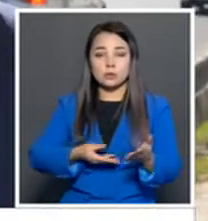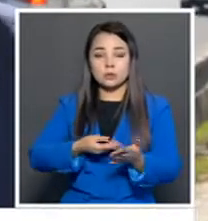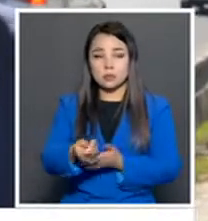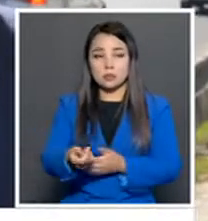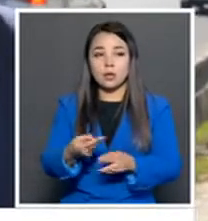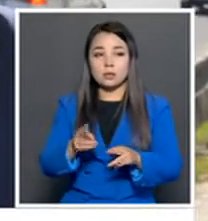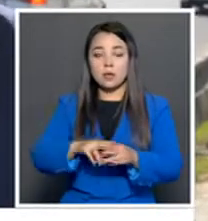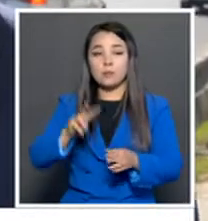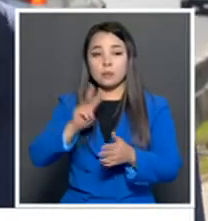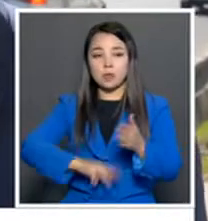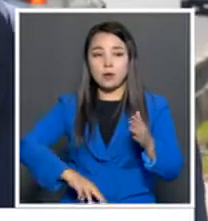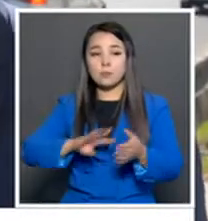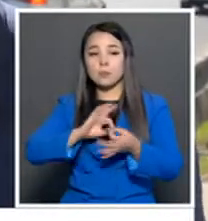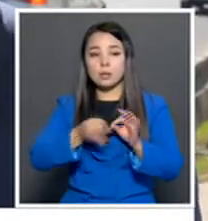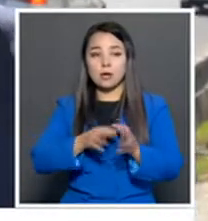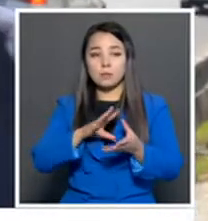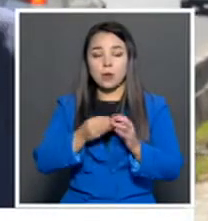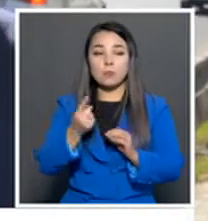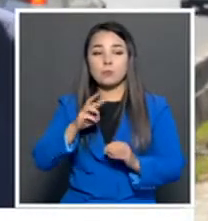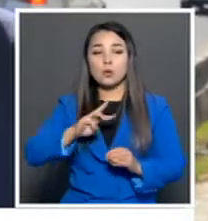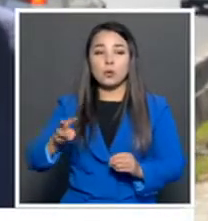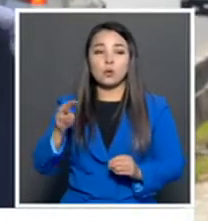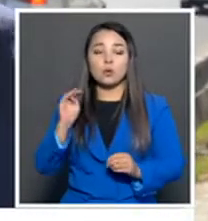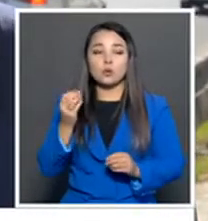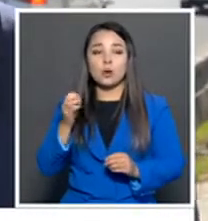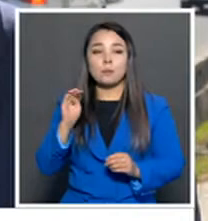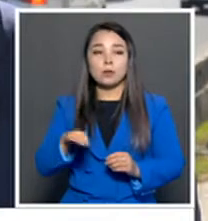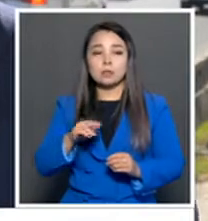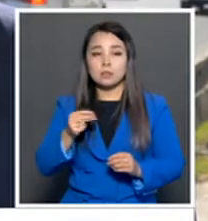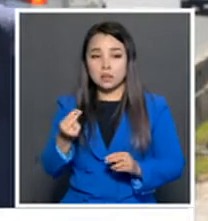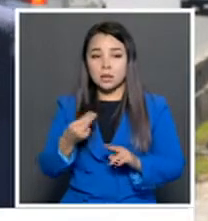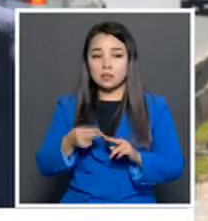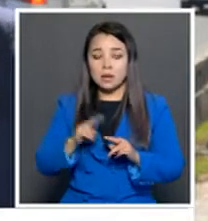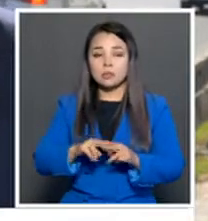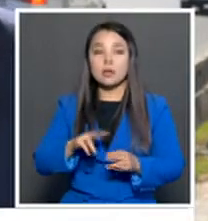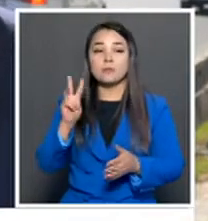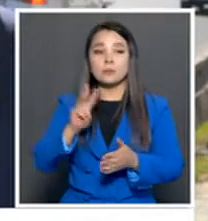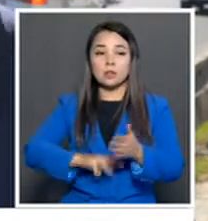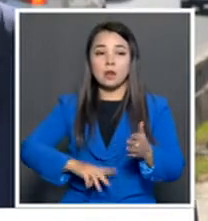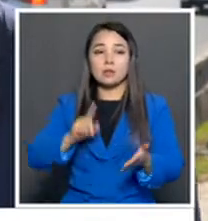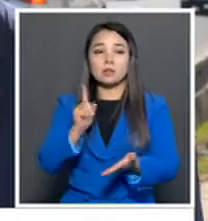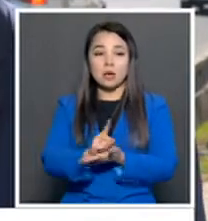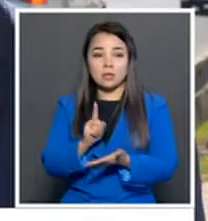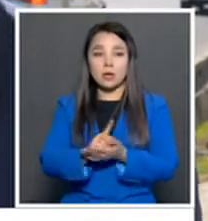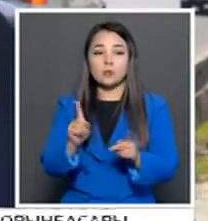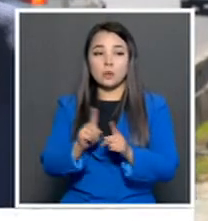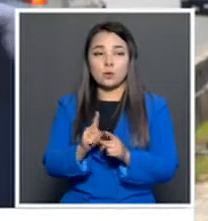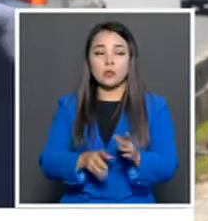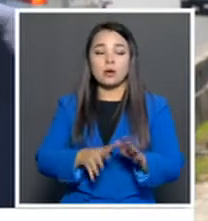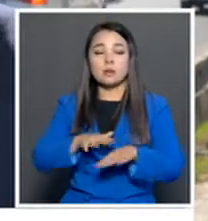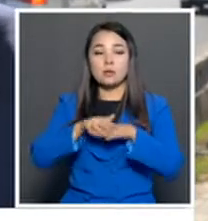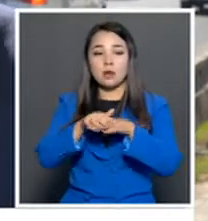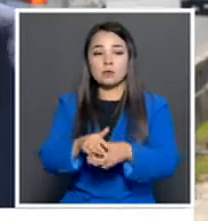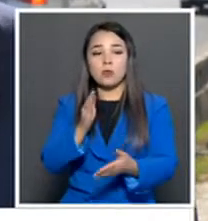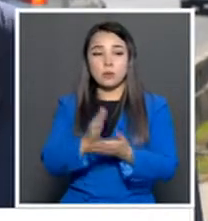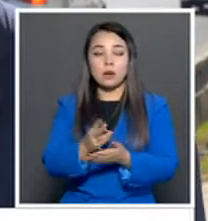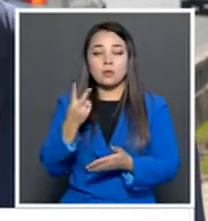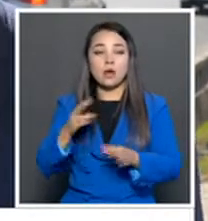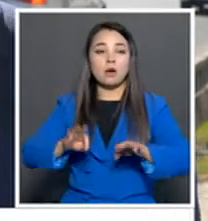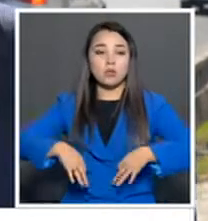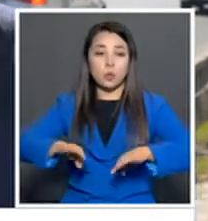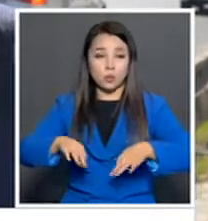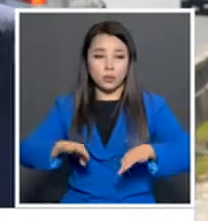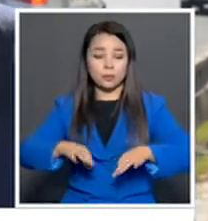içinde 1 milyon 300 000 tenge avtokölük boyunca salık memleket paydasına öndürüldü. Jäne de 2